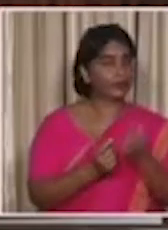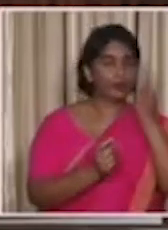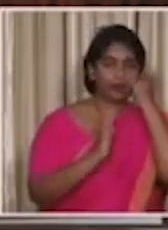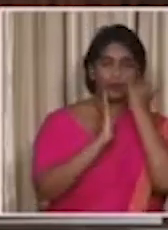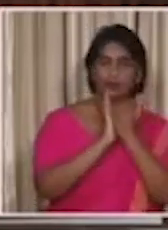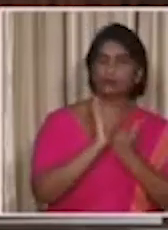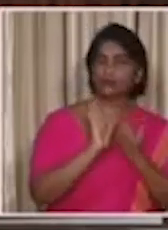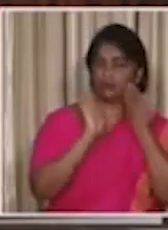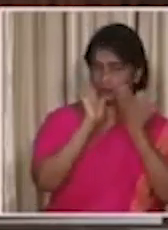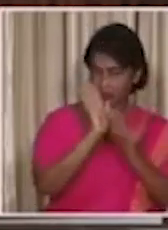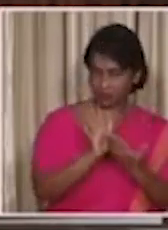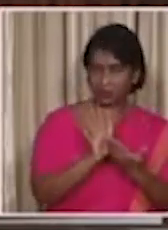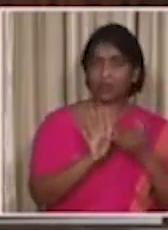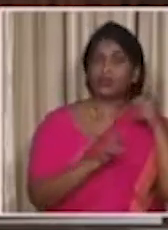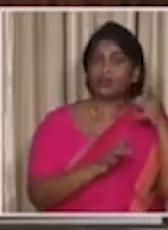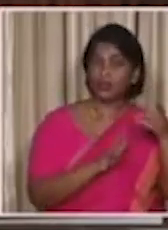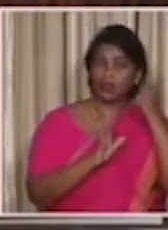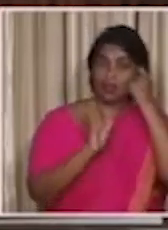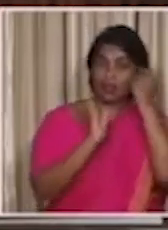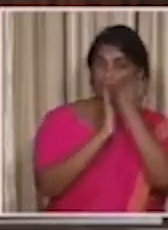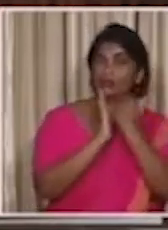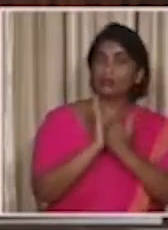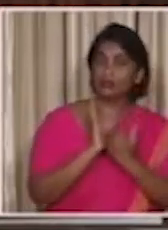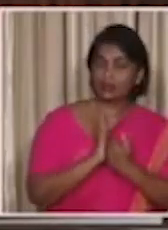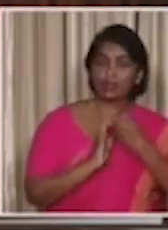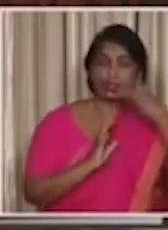යෝජනාවලියක් ඉදිරිපත් කරා. ඒ යෝජනාවලියේ